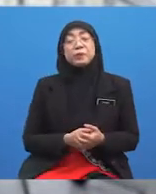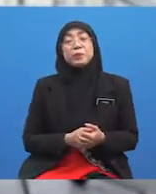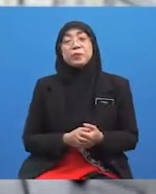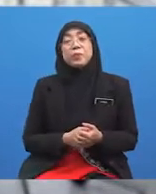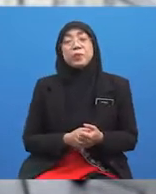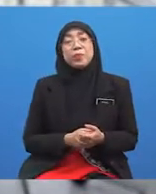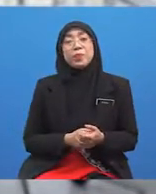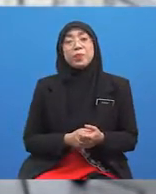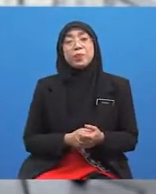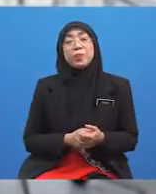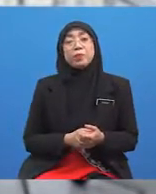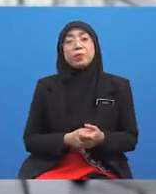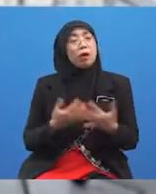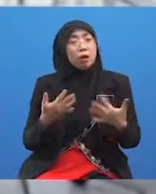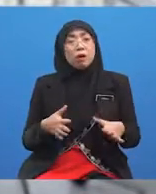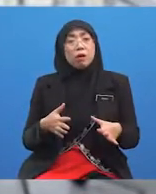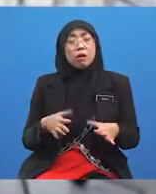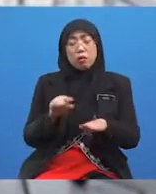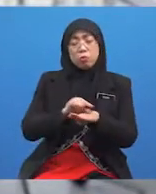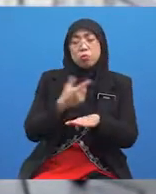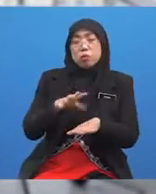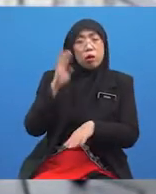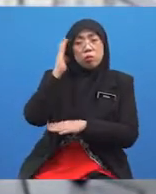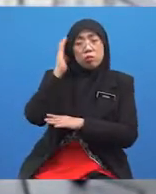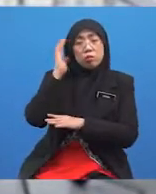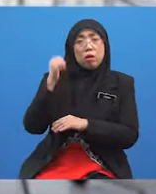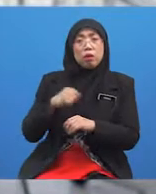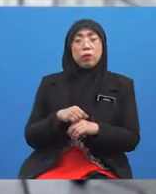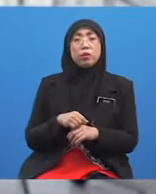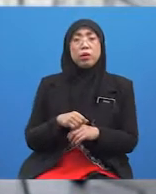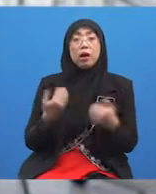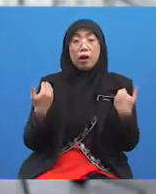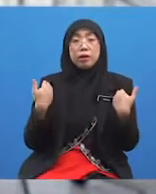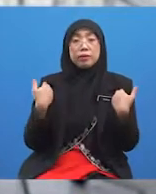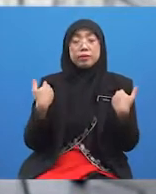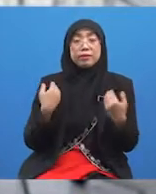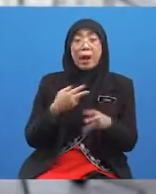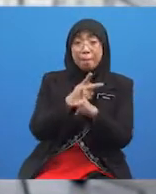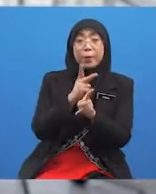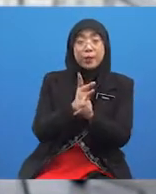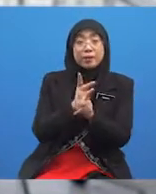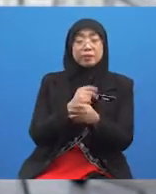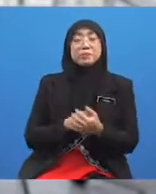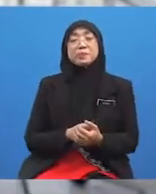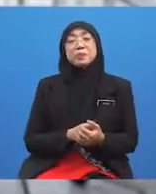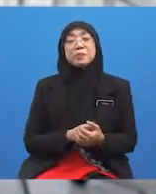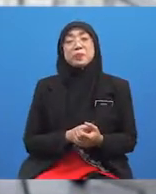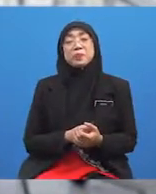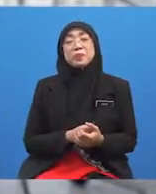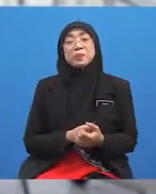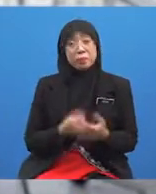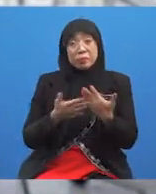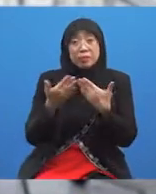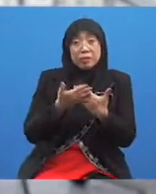produk sudah berada di pasaran melalui iklan atau media masa. Mudahkan pelajar mengingat fakta menggunakan peta ahli